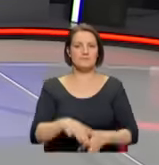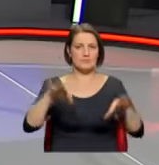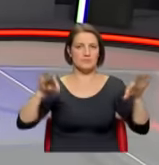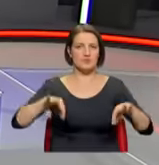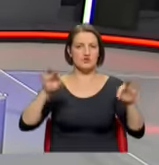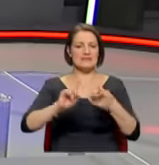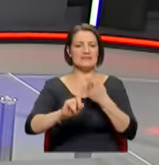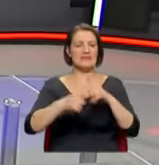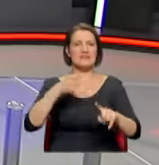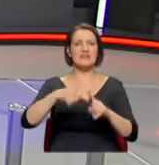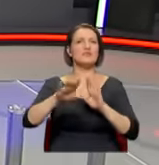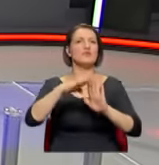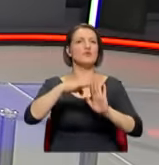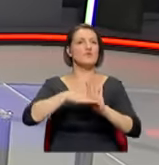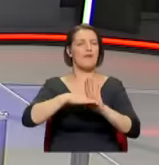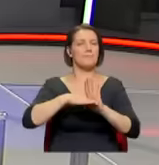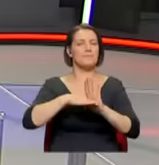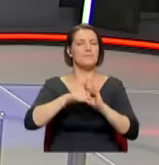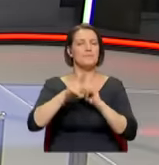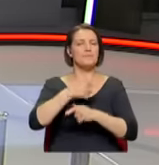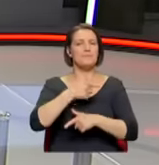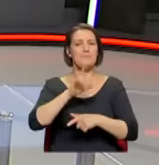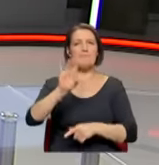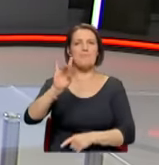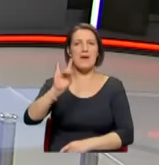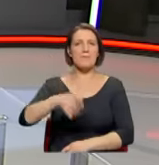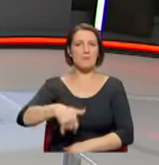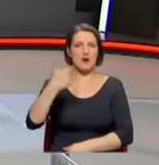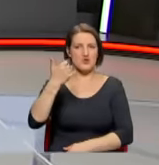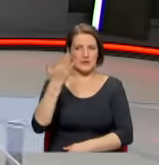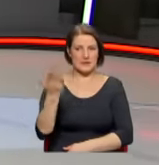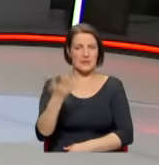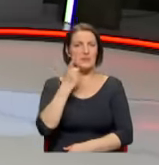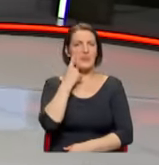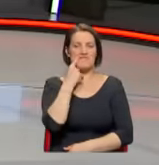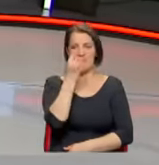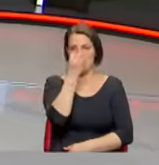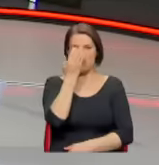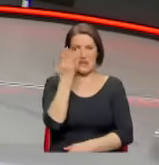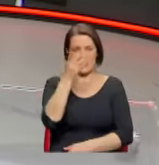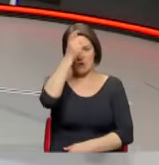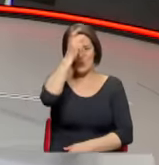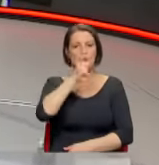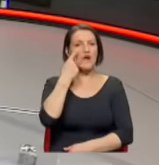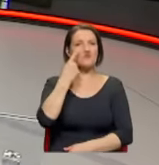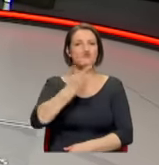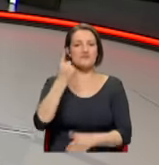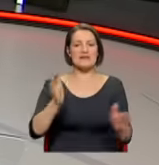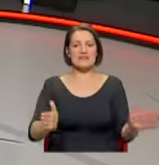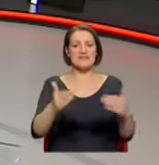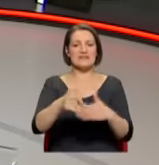Şimdi siyasetin gündemine dönelim. Milliyetçi Hareket Partisi lideri Devlet Bahçeli, "Türkiye Cumhuriyeti